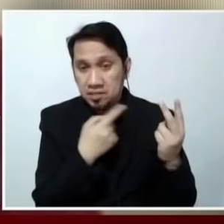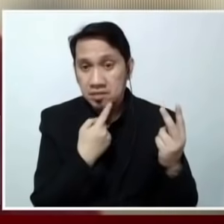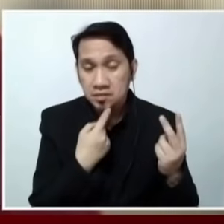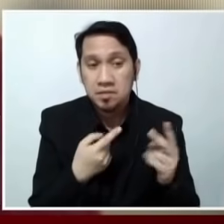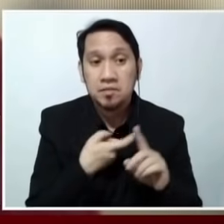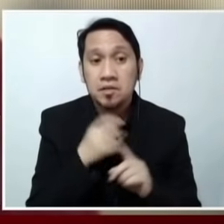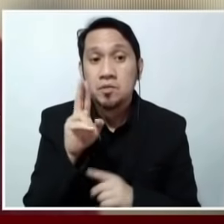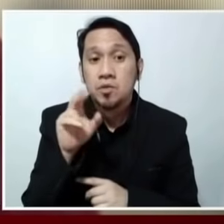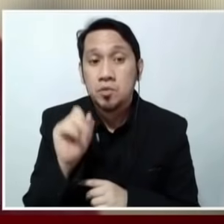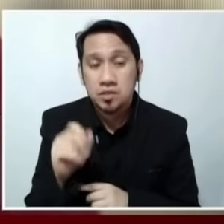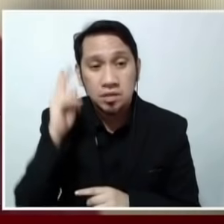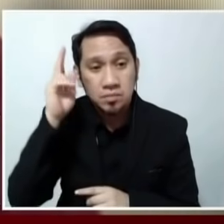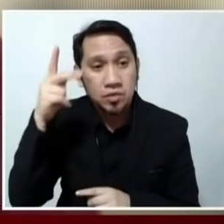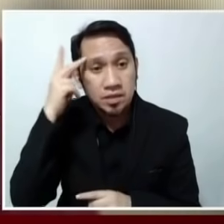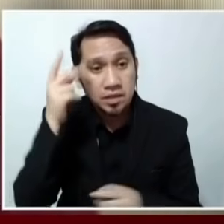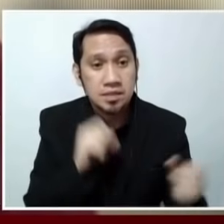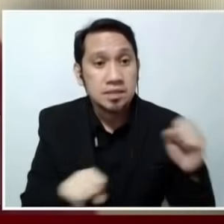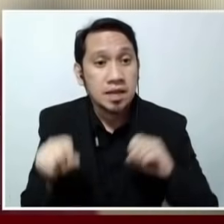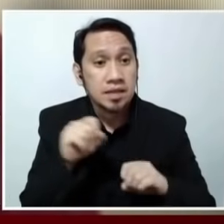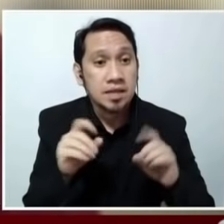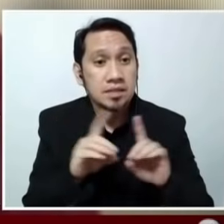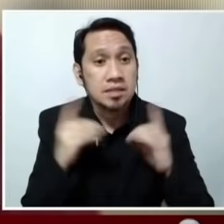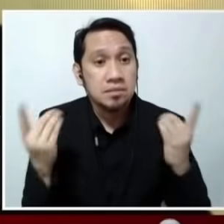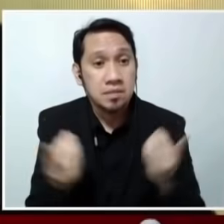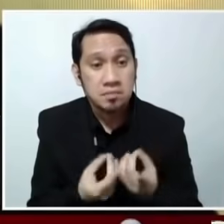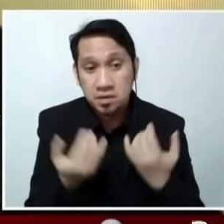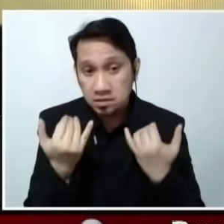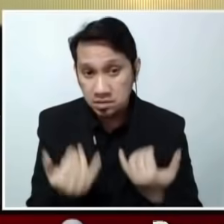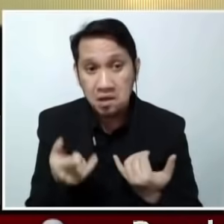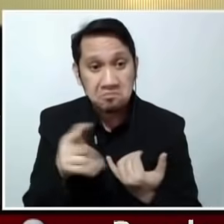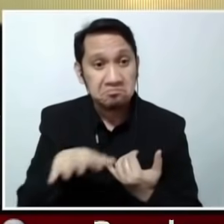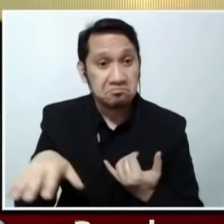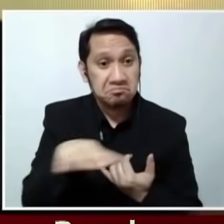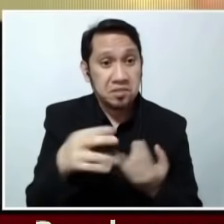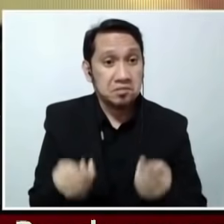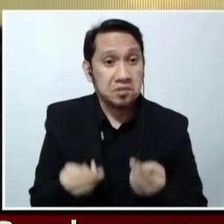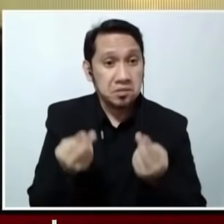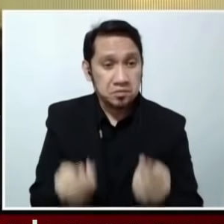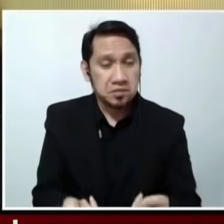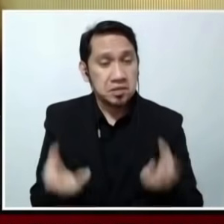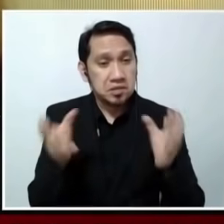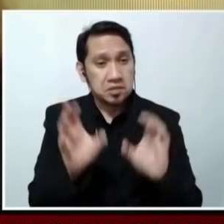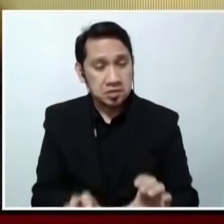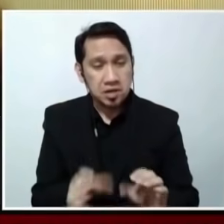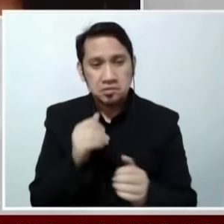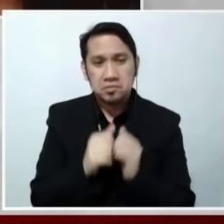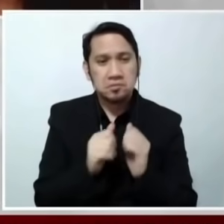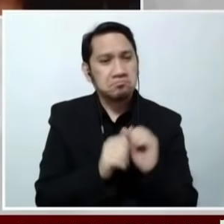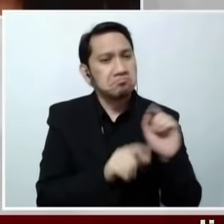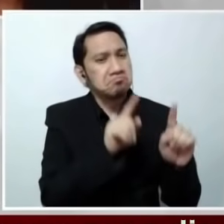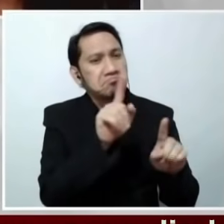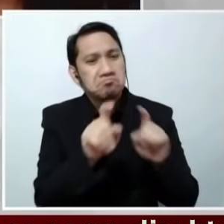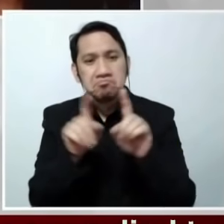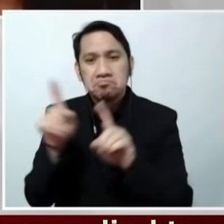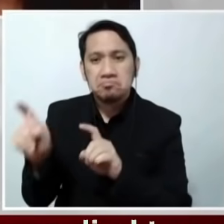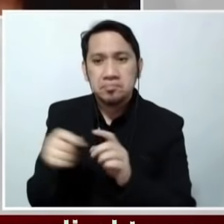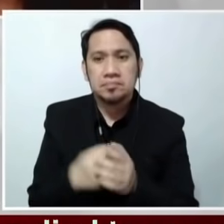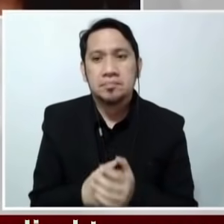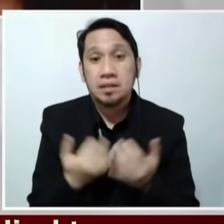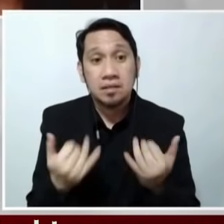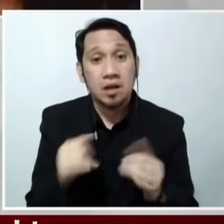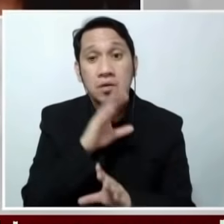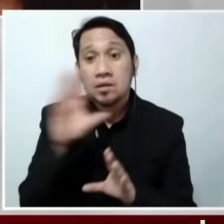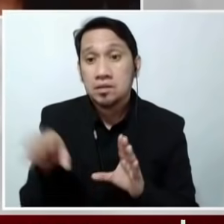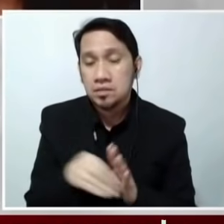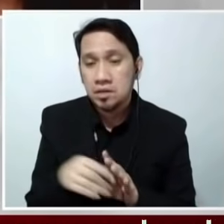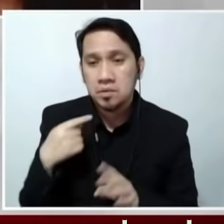UST Political Science Department, chance sa ito ng mga botante para makilatis ng husto ang bawat kandidato. Parte yan dapat ng